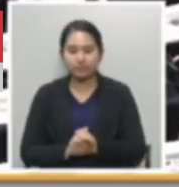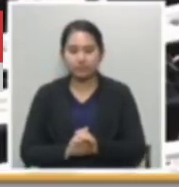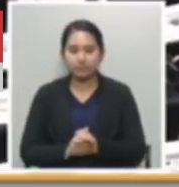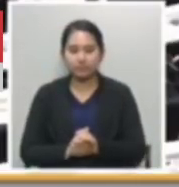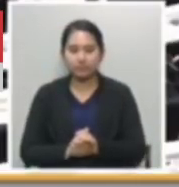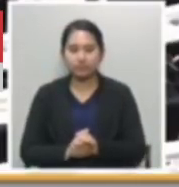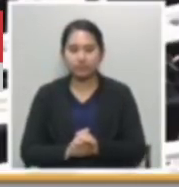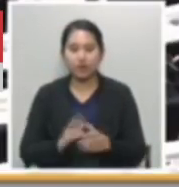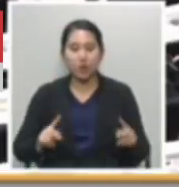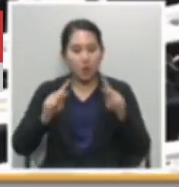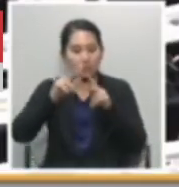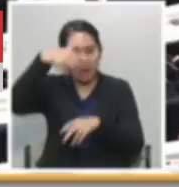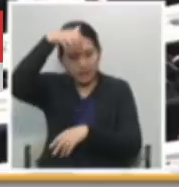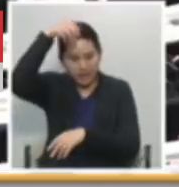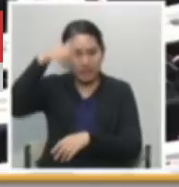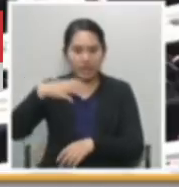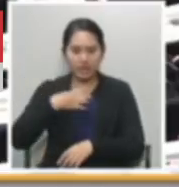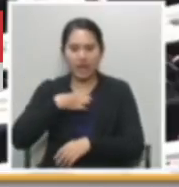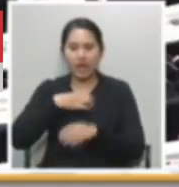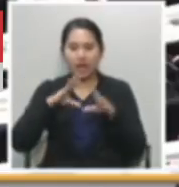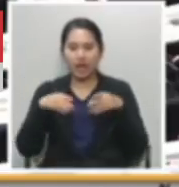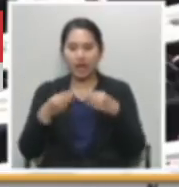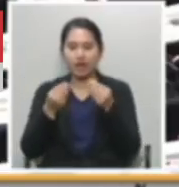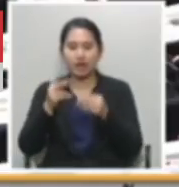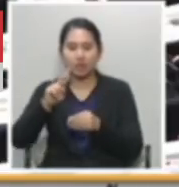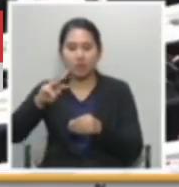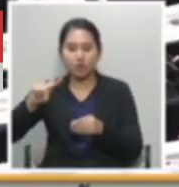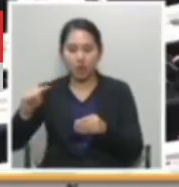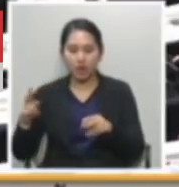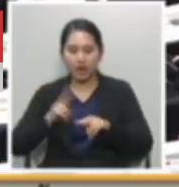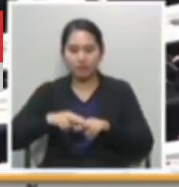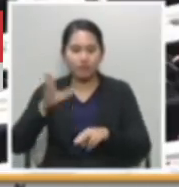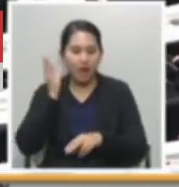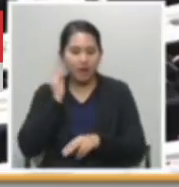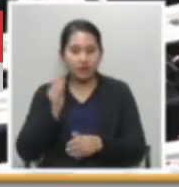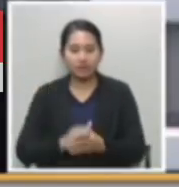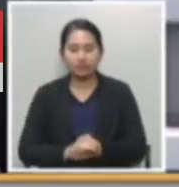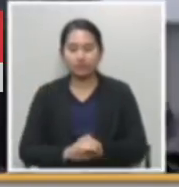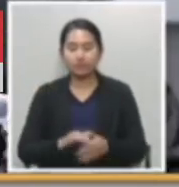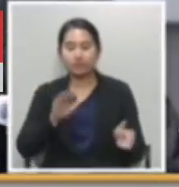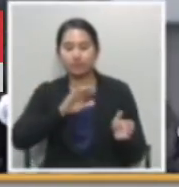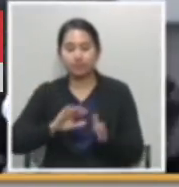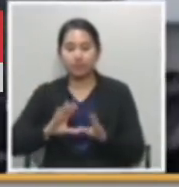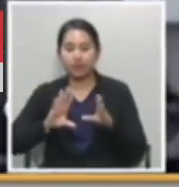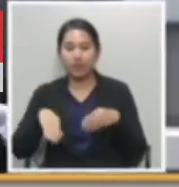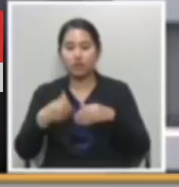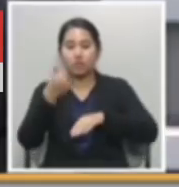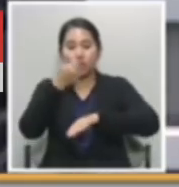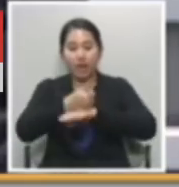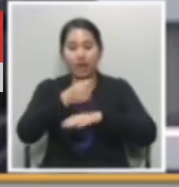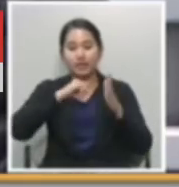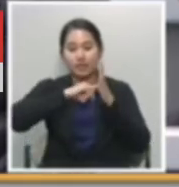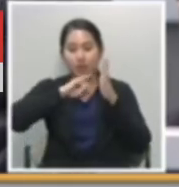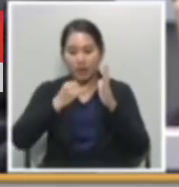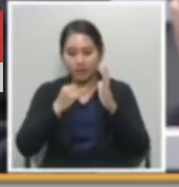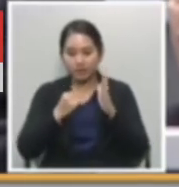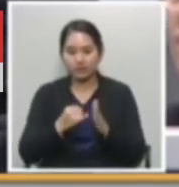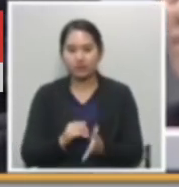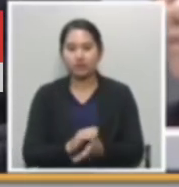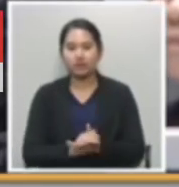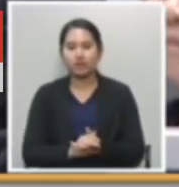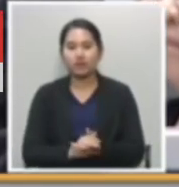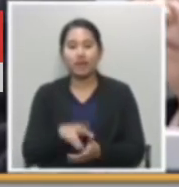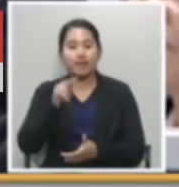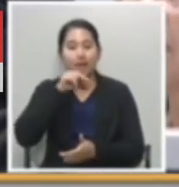ครับอยากให้ท่านรัฐมนตรีนั่งฟังด้วยผ่านท่านประธานไปให้ผู้ว่านะครับงบจังหวัดนะฮะงบภัยแล้ง200ล้